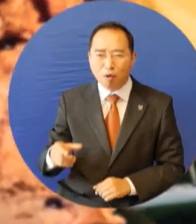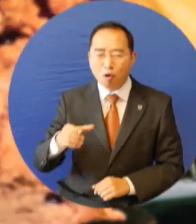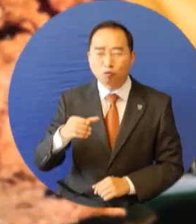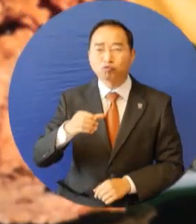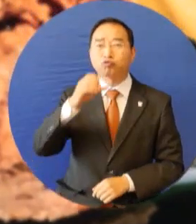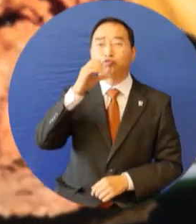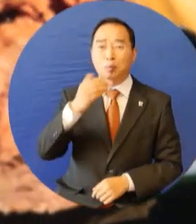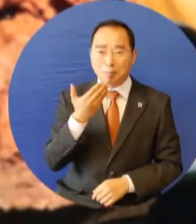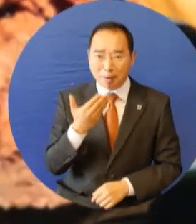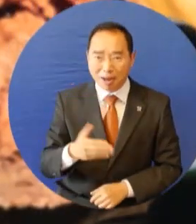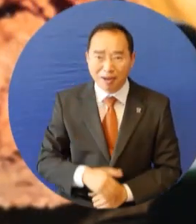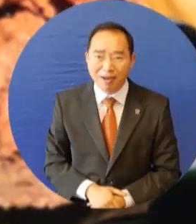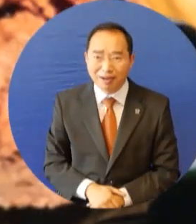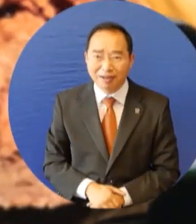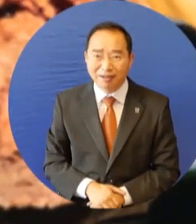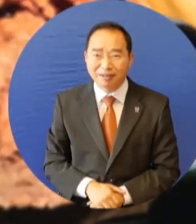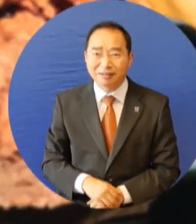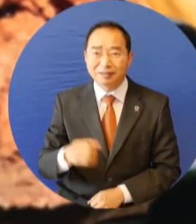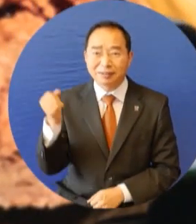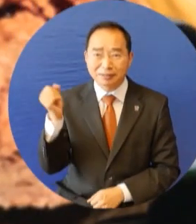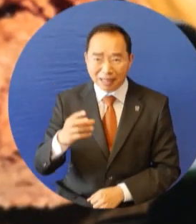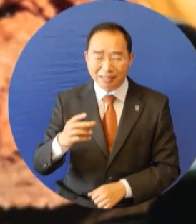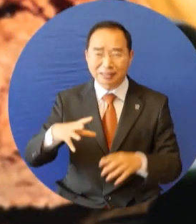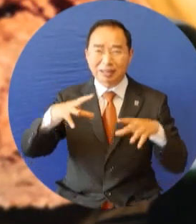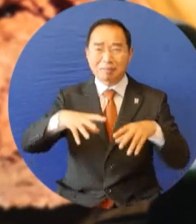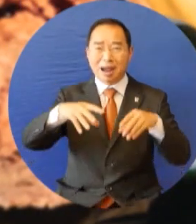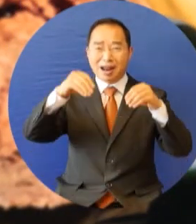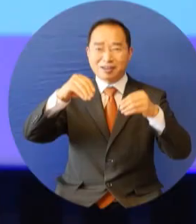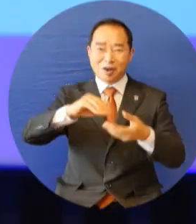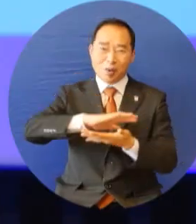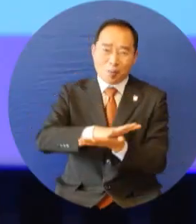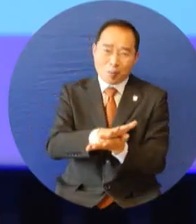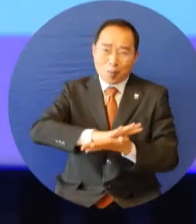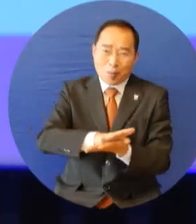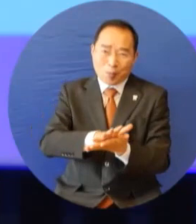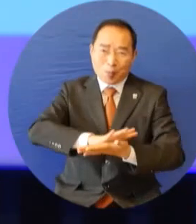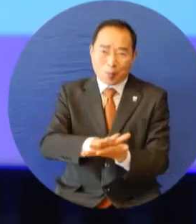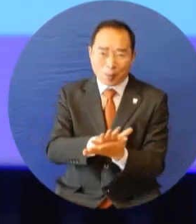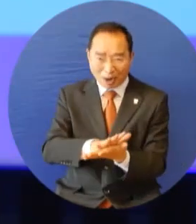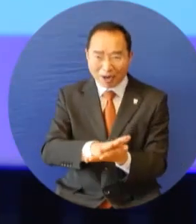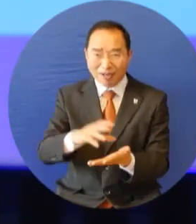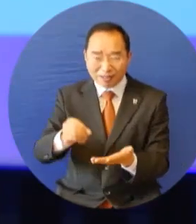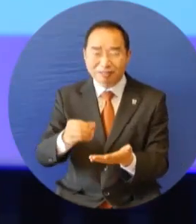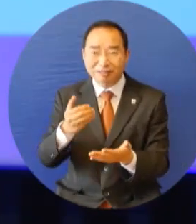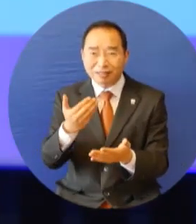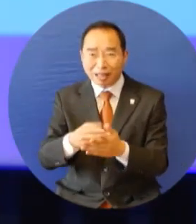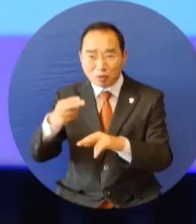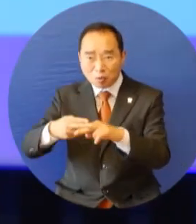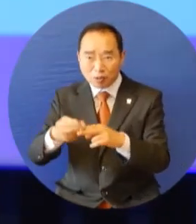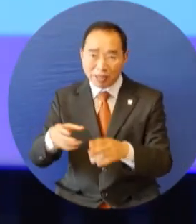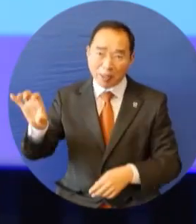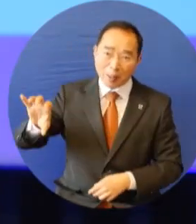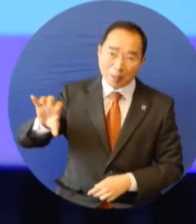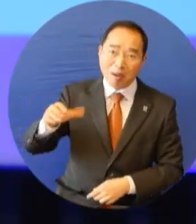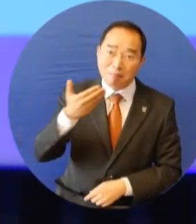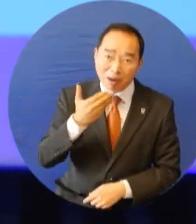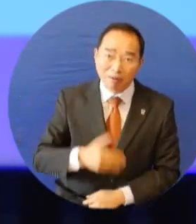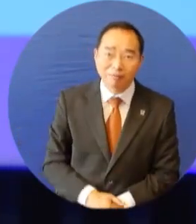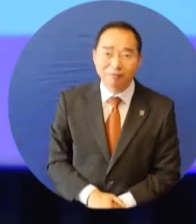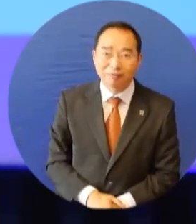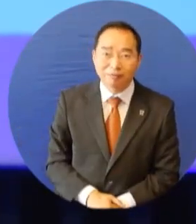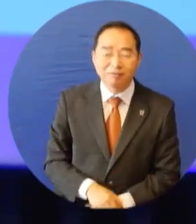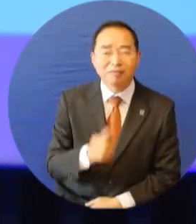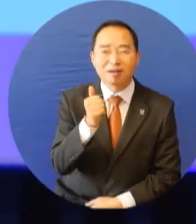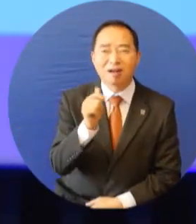뭐 무스를 만들 수도 있고 주스를 만들 수도 있고 다시 말려가 파우더로 만들어서 다시